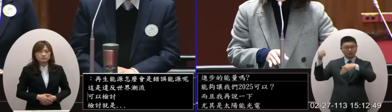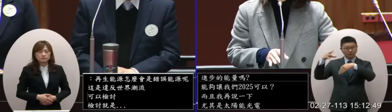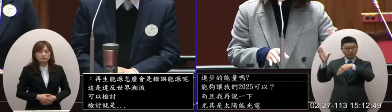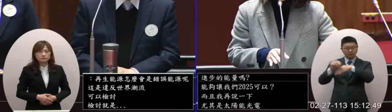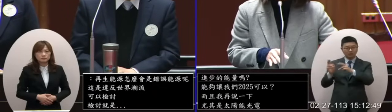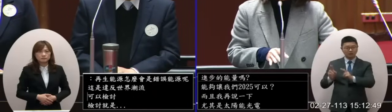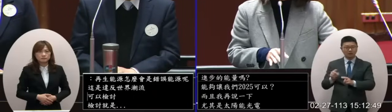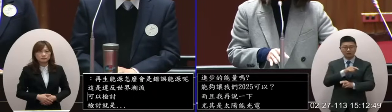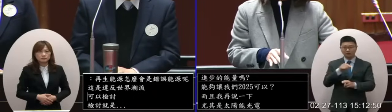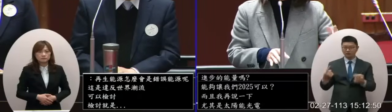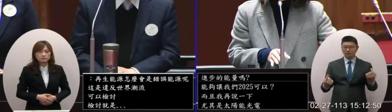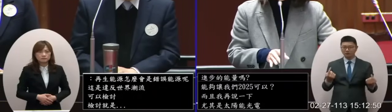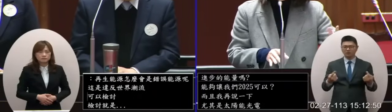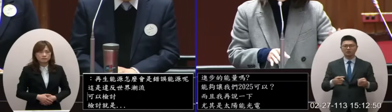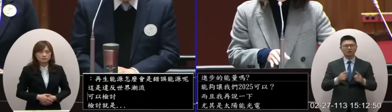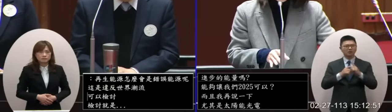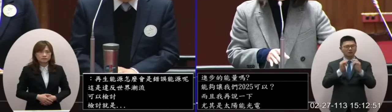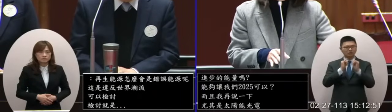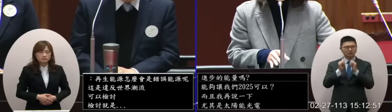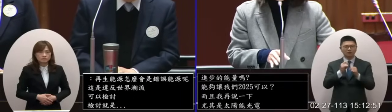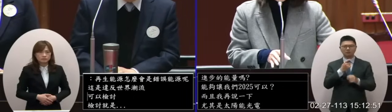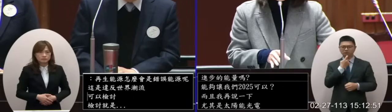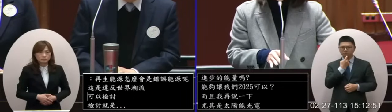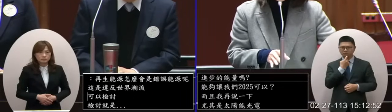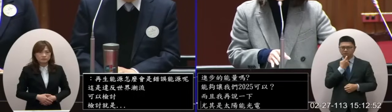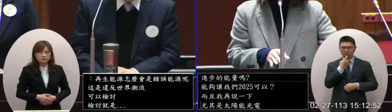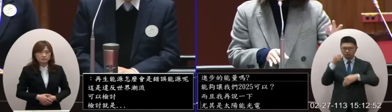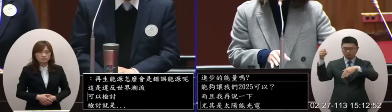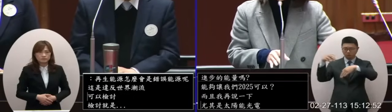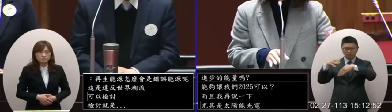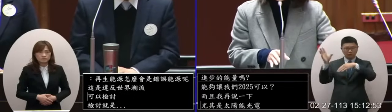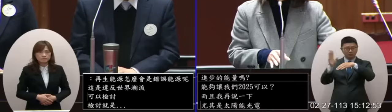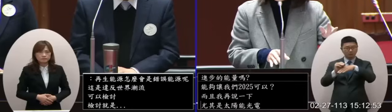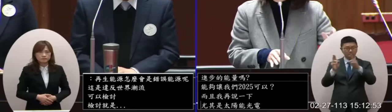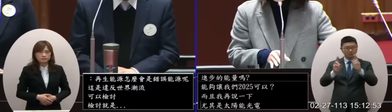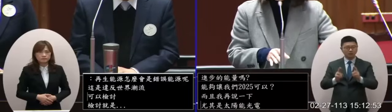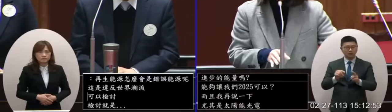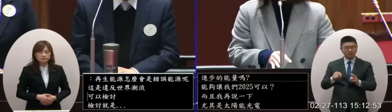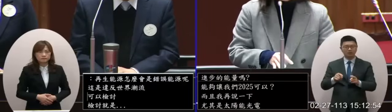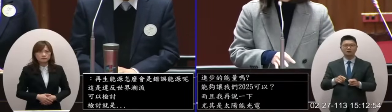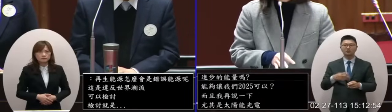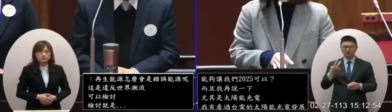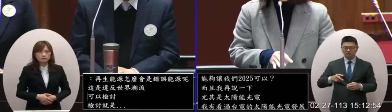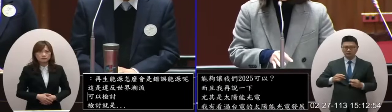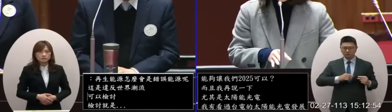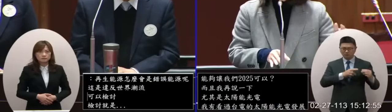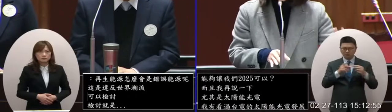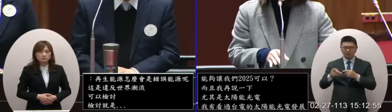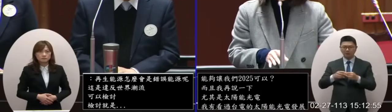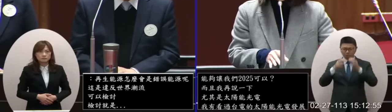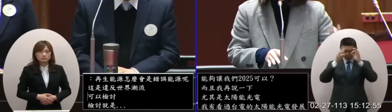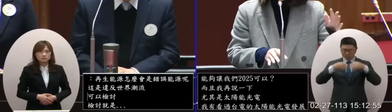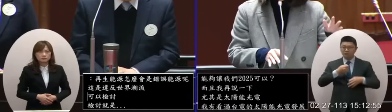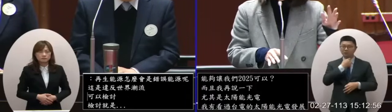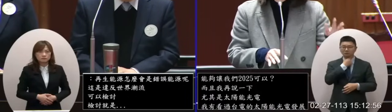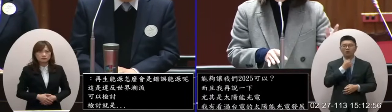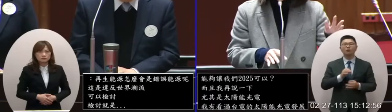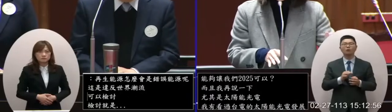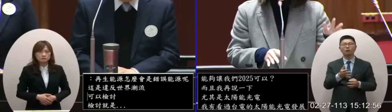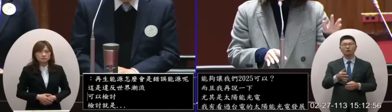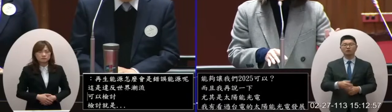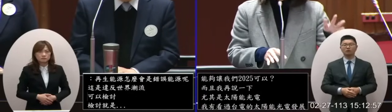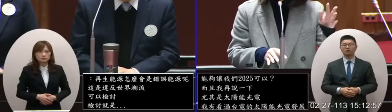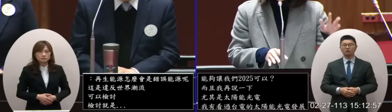实为什么民众对于光电业的发展认为需要做部分的检讨，那就是在